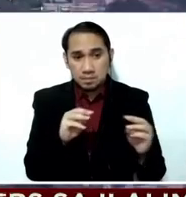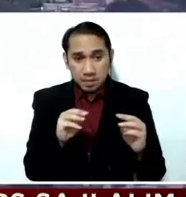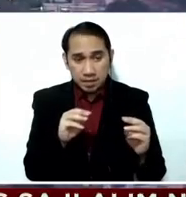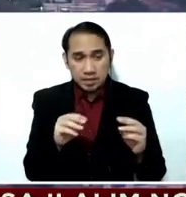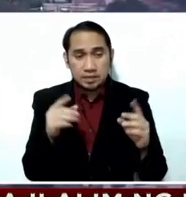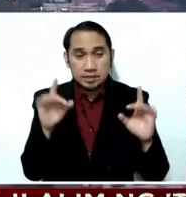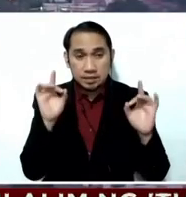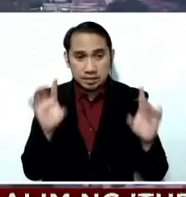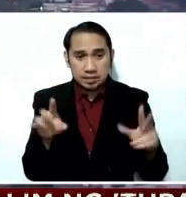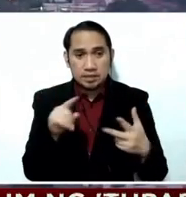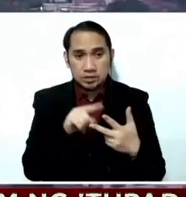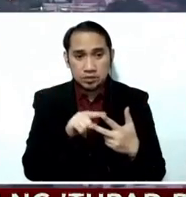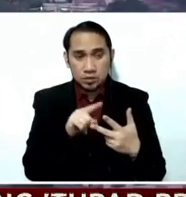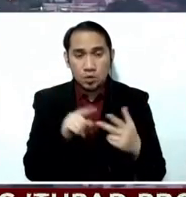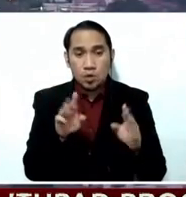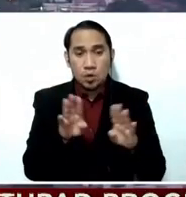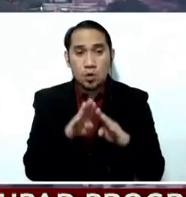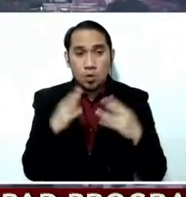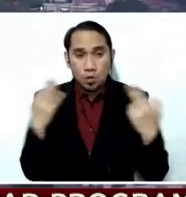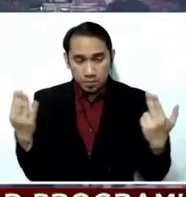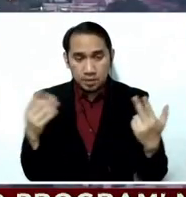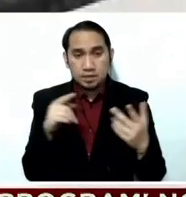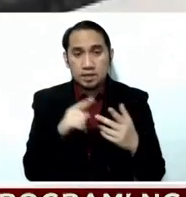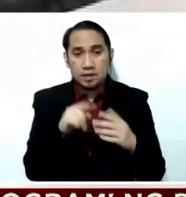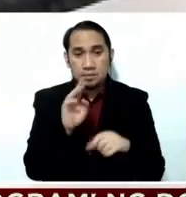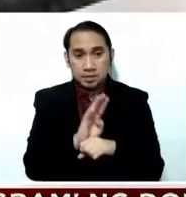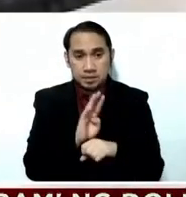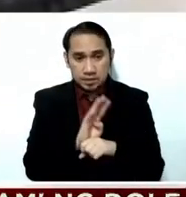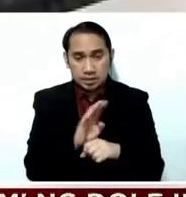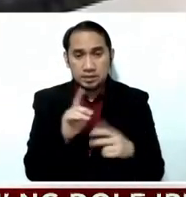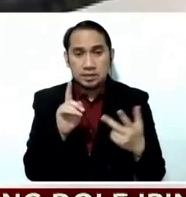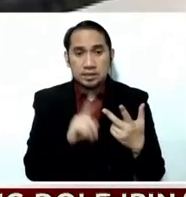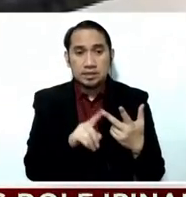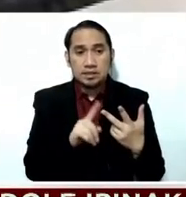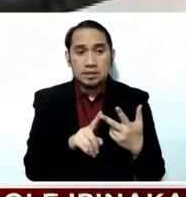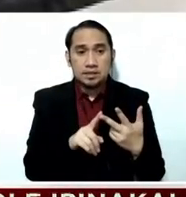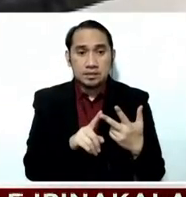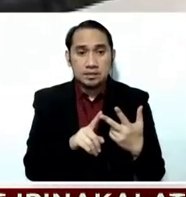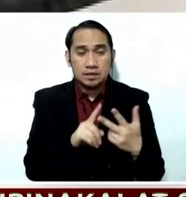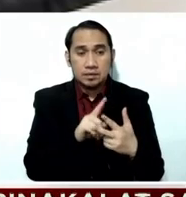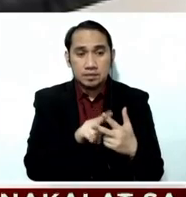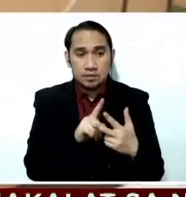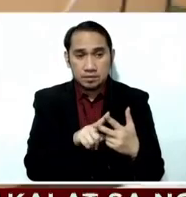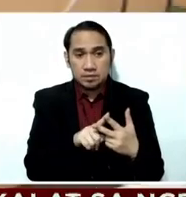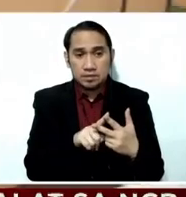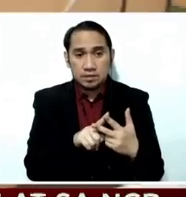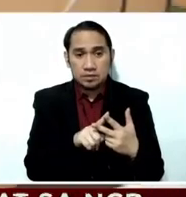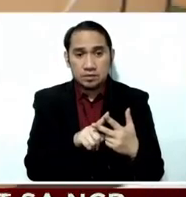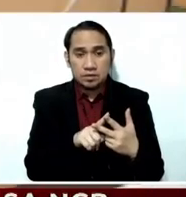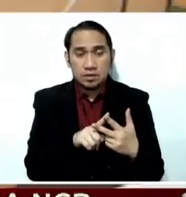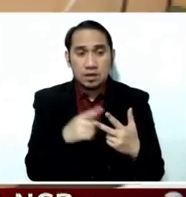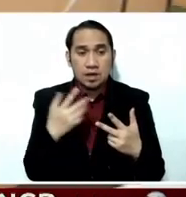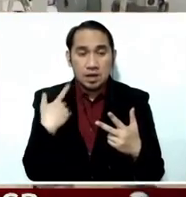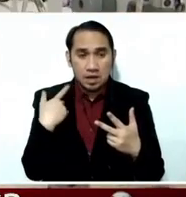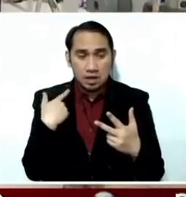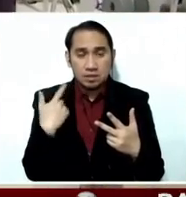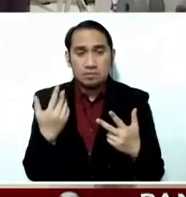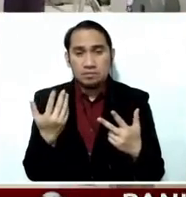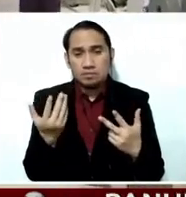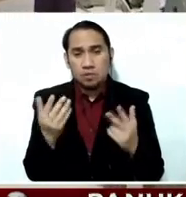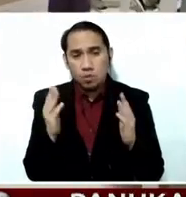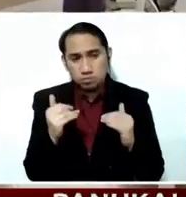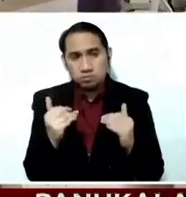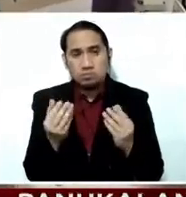can, and not be totally risk averse, which happened last year. The second is we have a package of recovery measures, so we